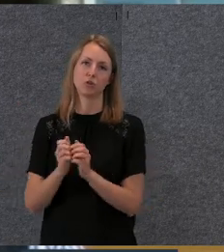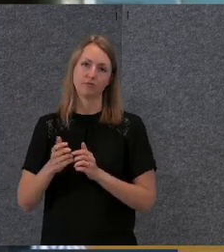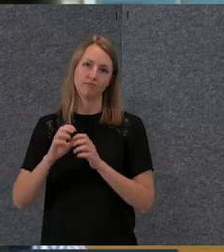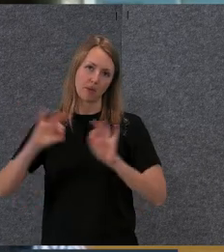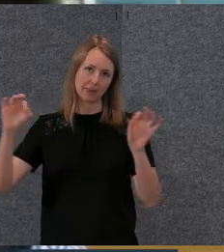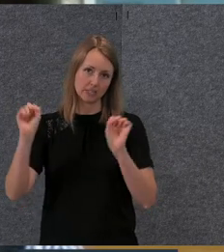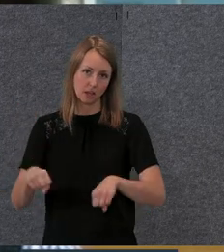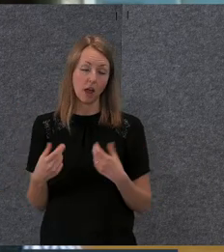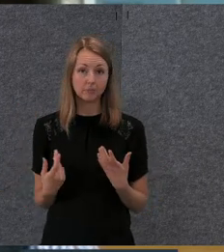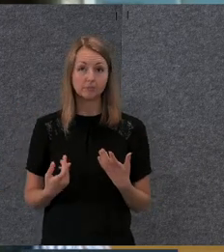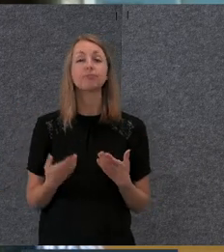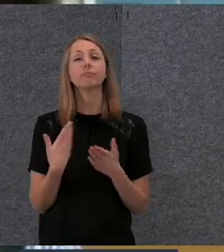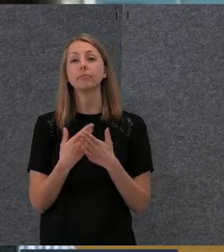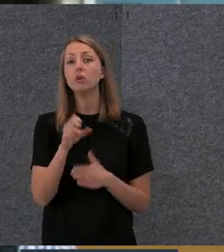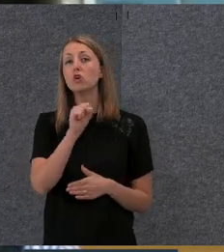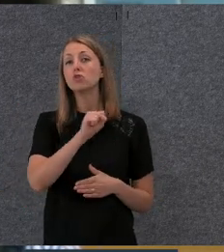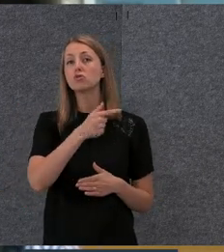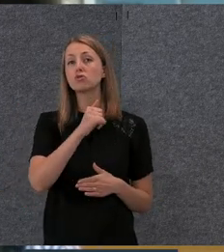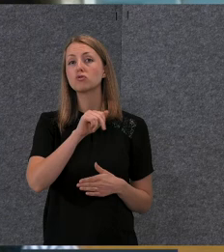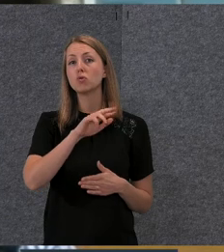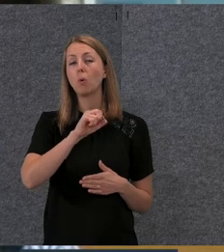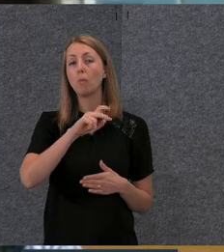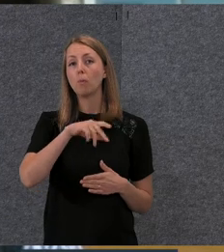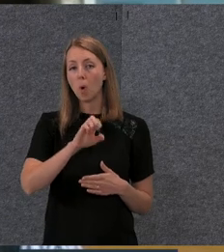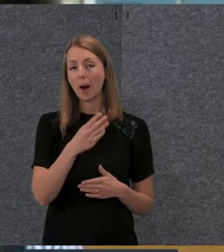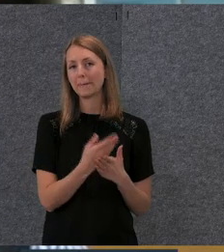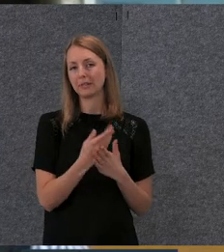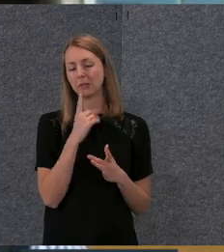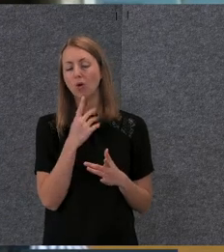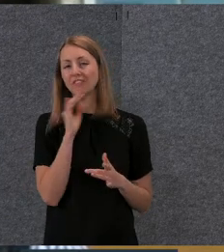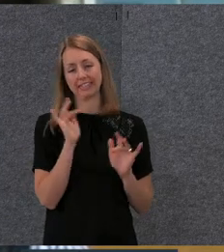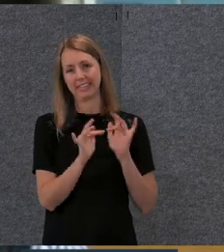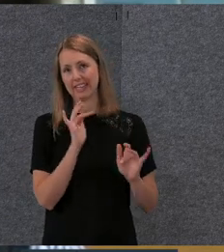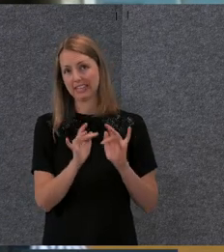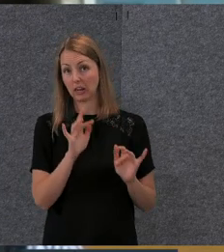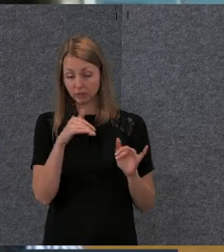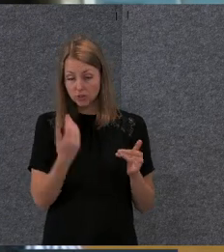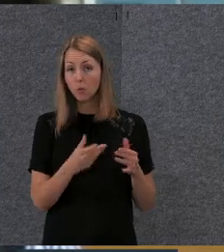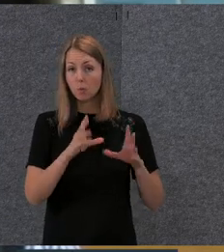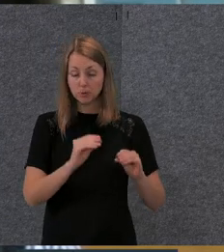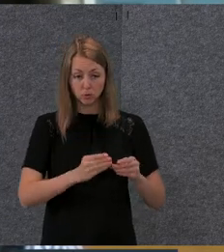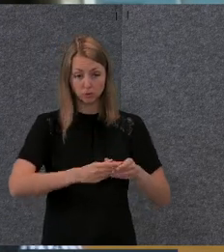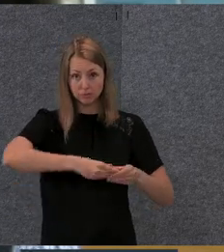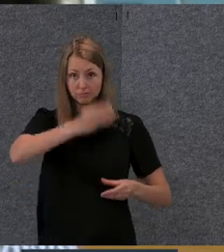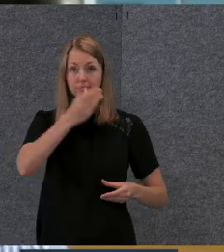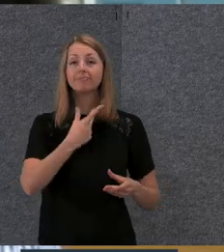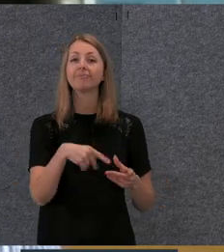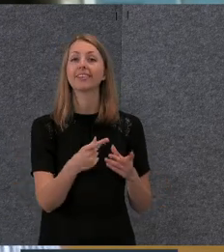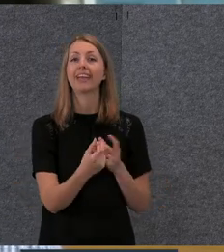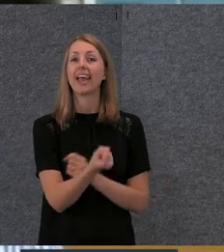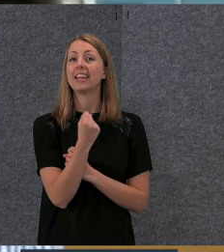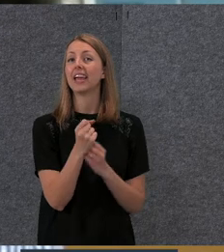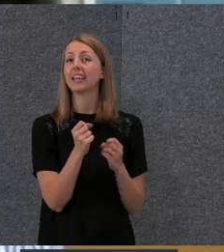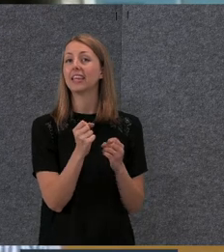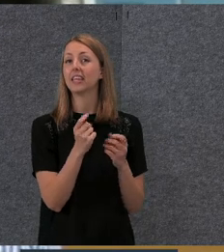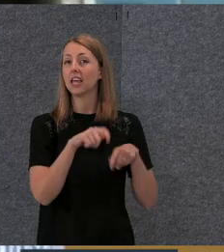selbst die unerwünschtesten, also Styropor als einen der umstrittensten, haben eine so positive Energiebilanz, weil ihre